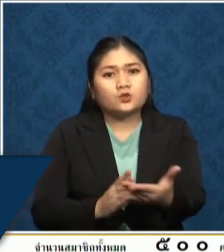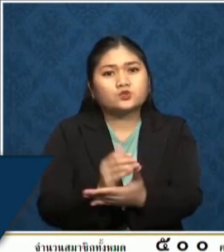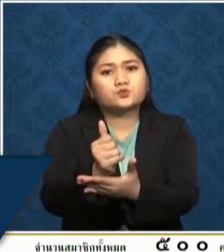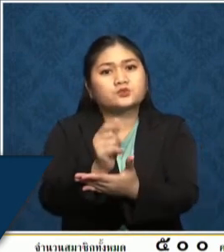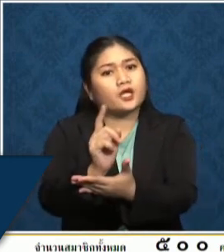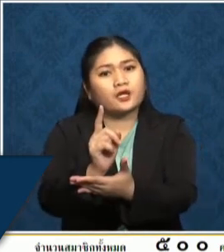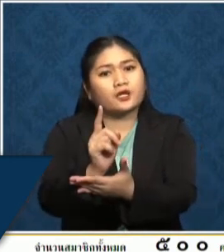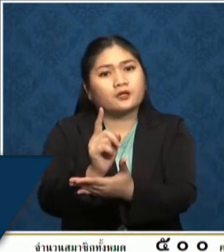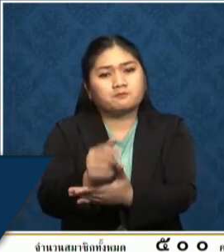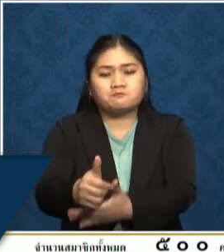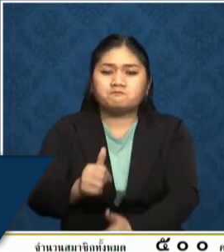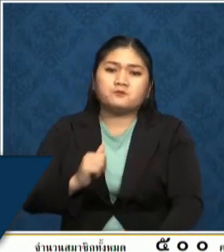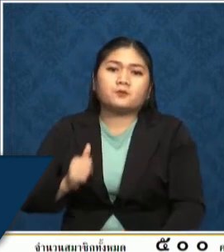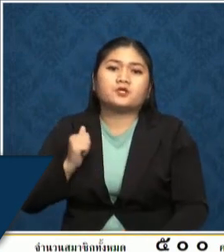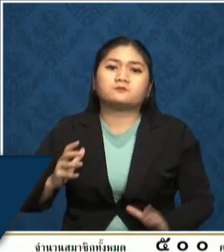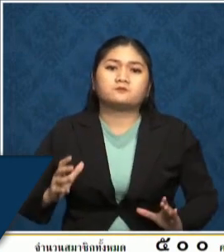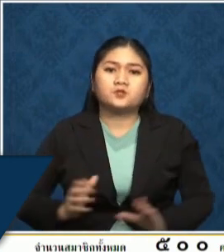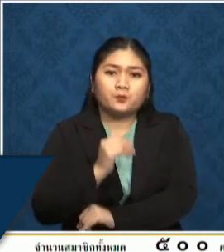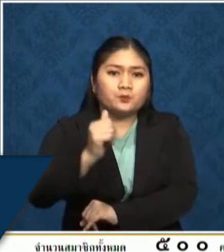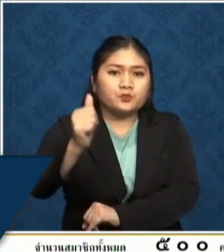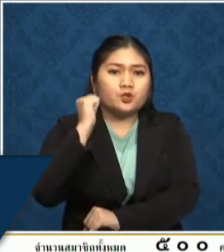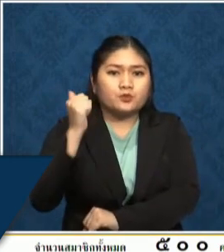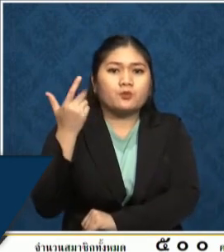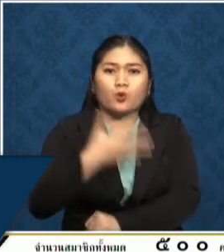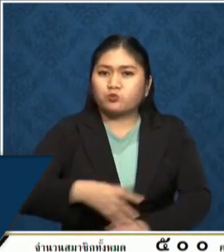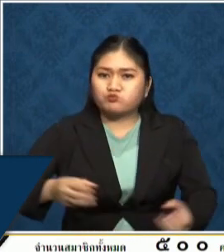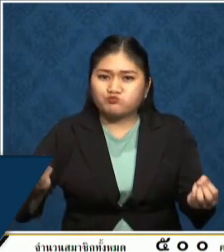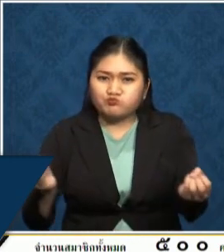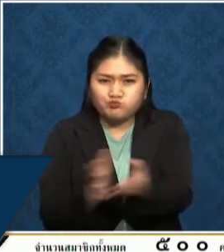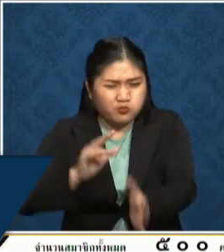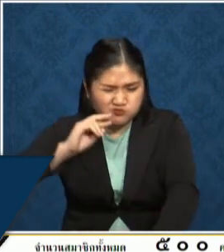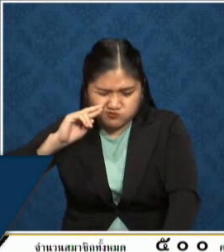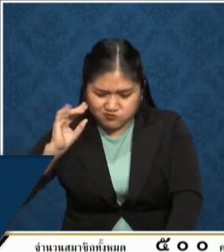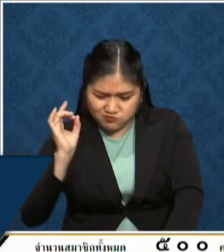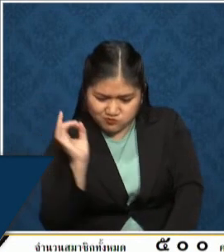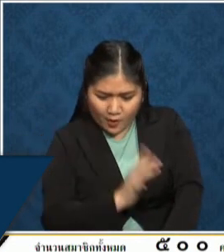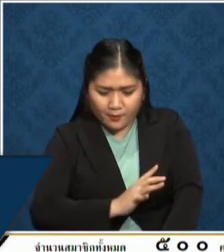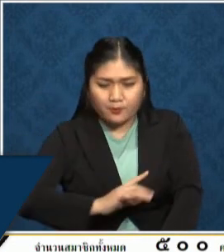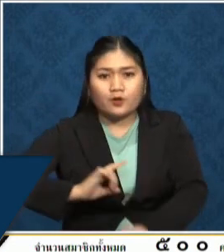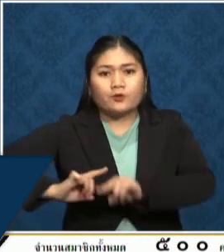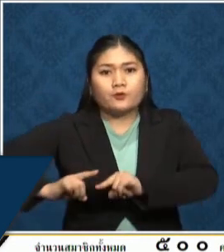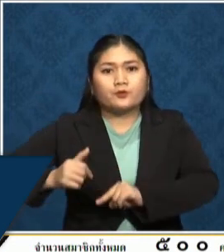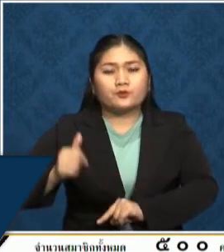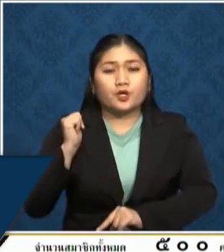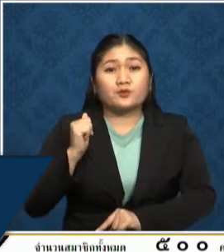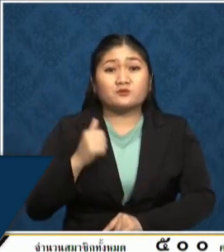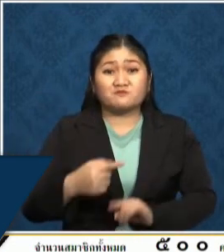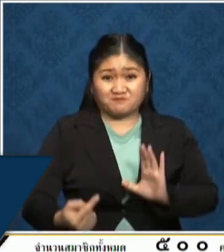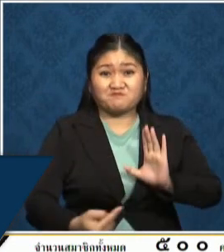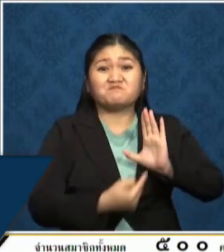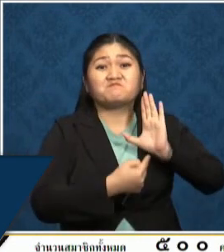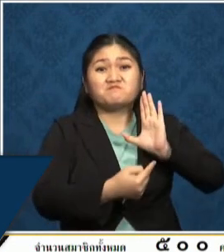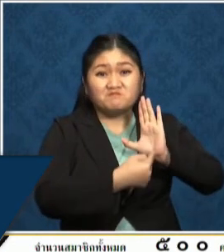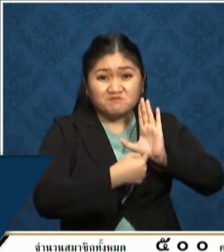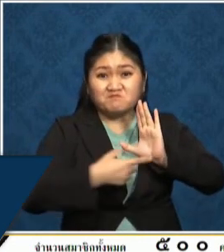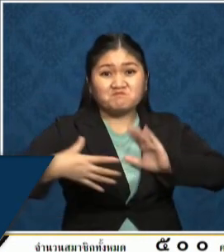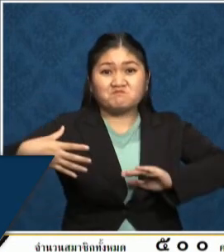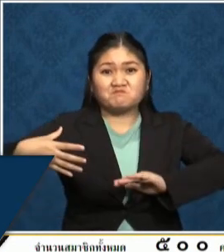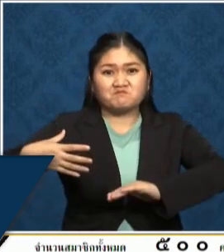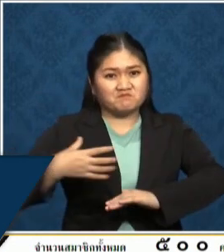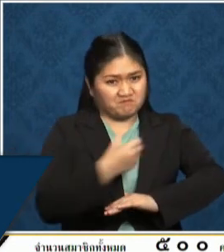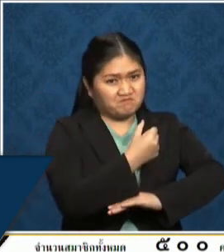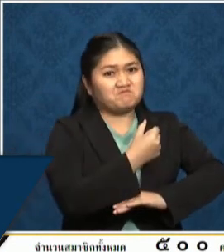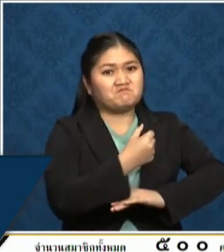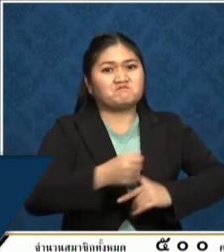เดิมและผลนั้นย่อมมีความบญแรงที่เกิดขึ้น้เหไครับนี่คือสิ่งที่โดนอำนาจ